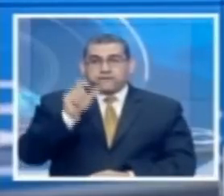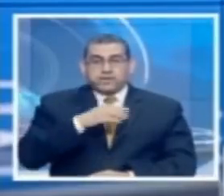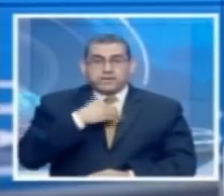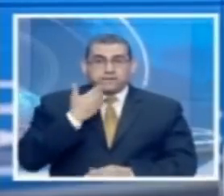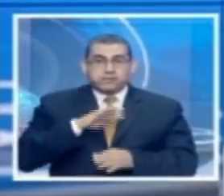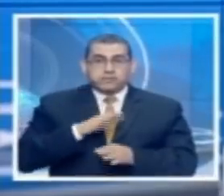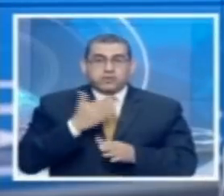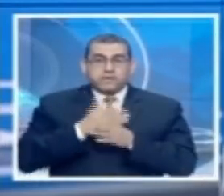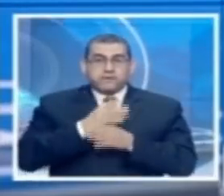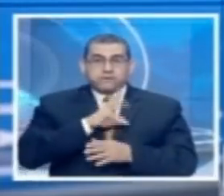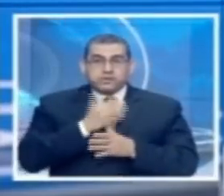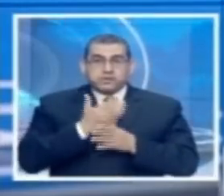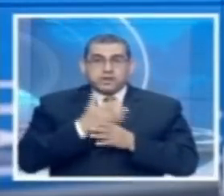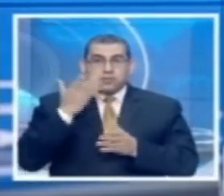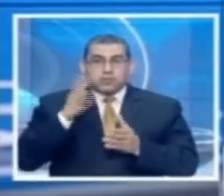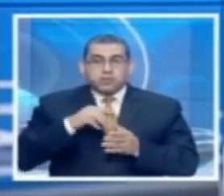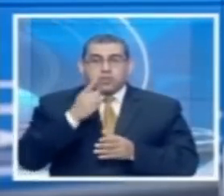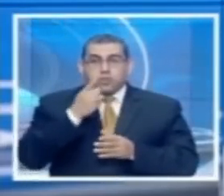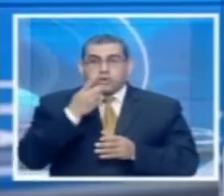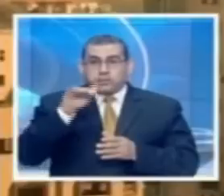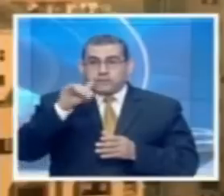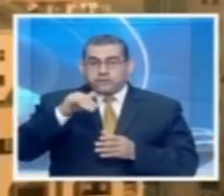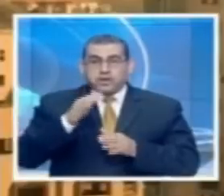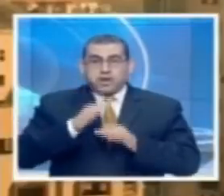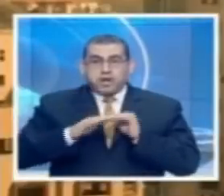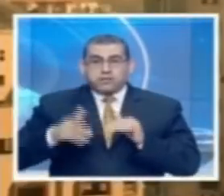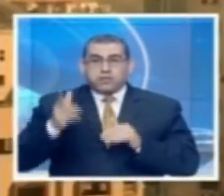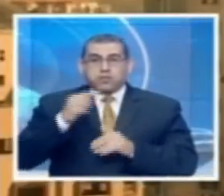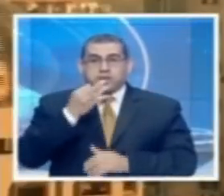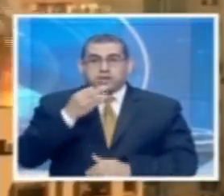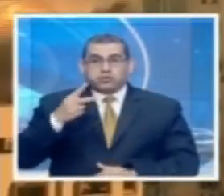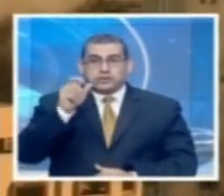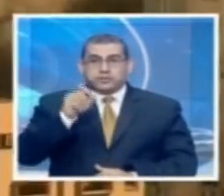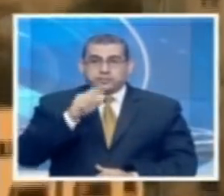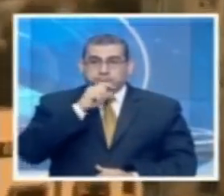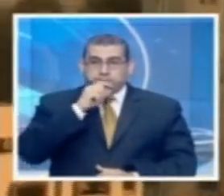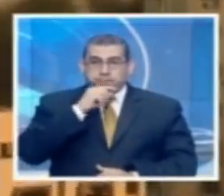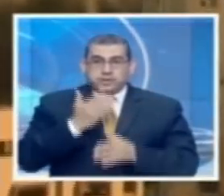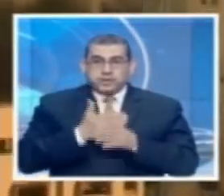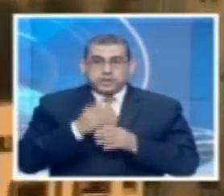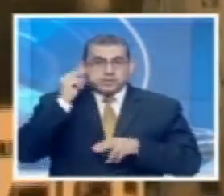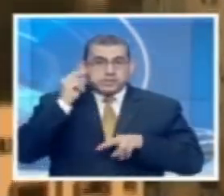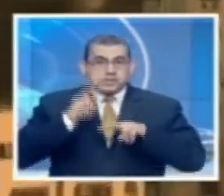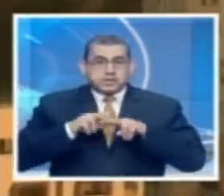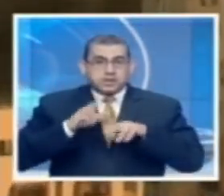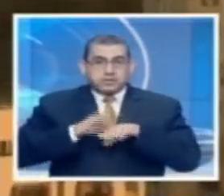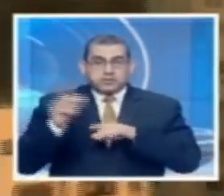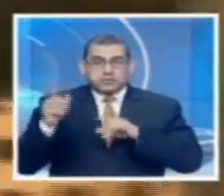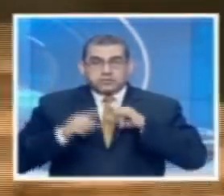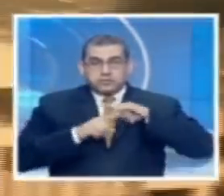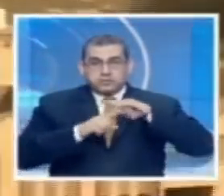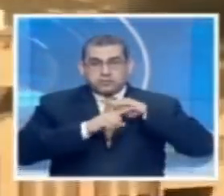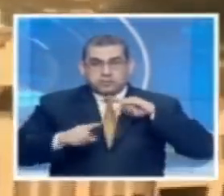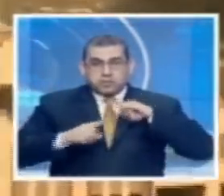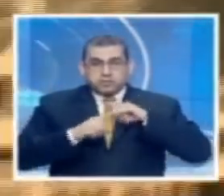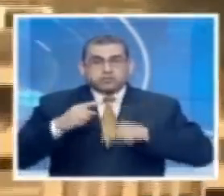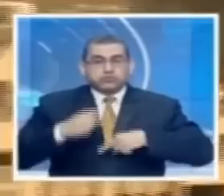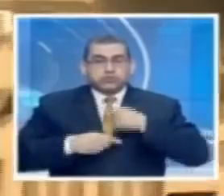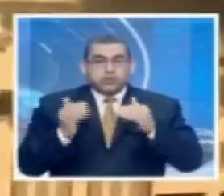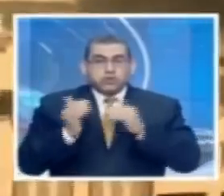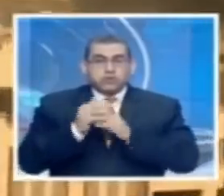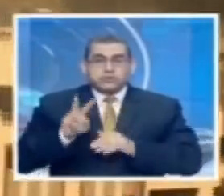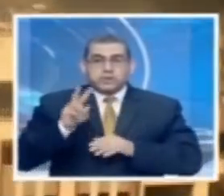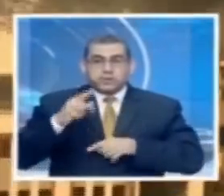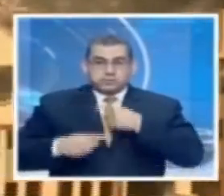بينهم اكثر من 41 طفلا و23 امراه جراء العدوان الاسرائيلي على غزه الذي يتواصل لليوم السابع